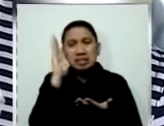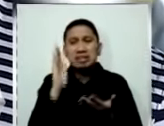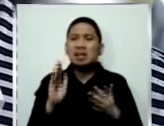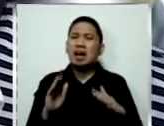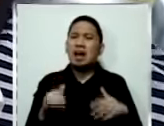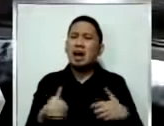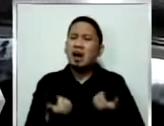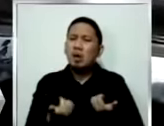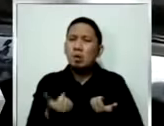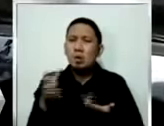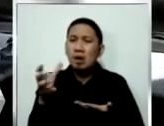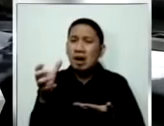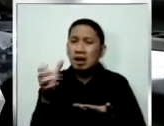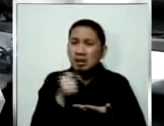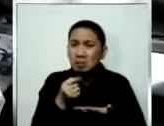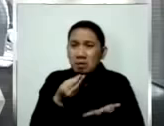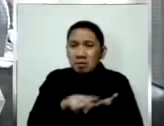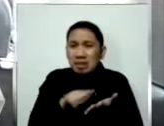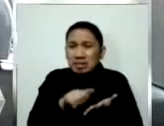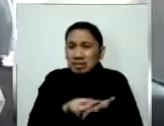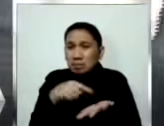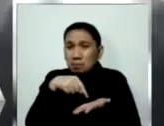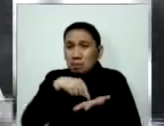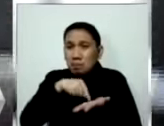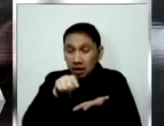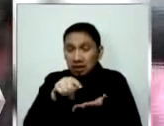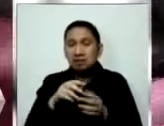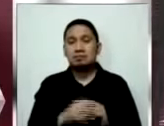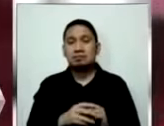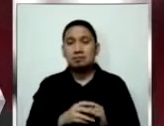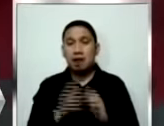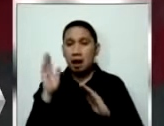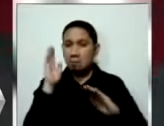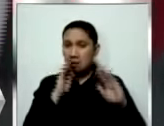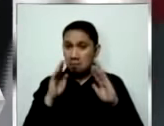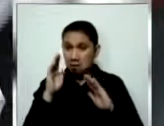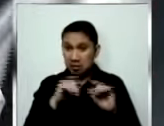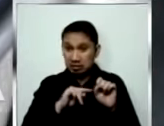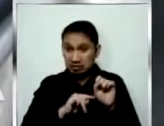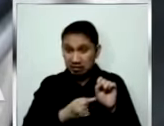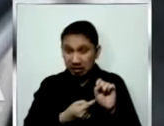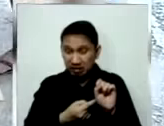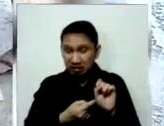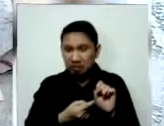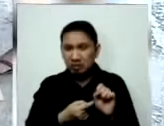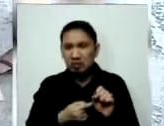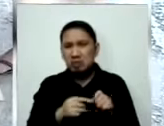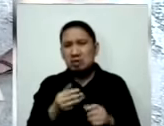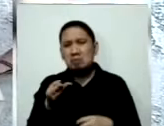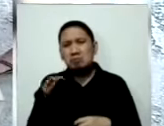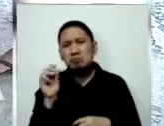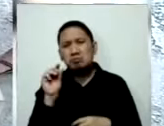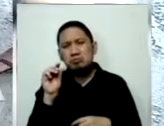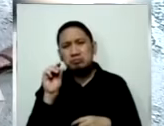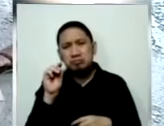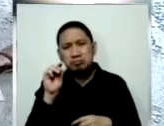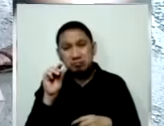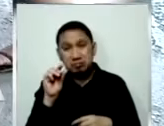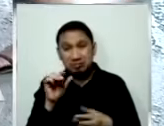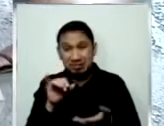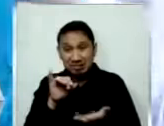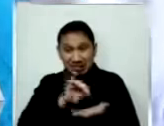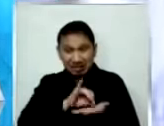makakuha ng pambayad. Problema pa nila, pag nakapasada na, maliit pa rin ang kita dahil di naman pupunuin ang van. Sabi ng driver na si Jeffrey, kung